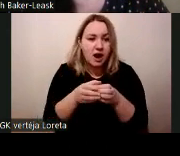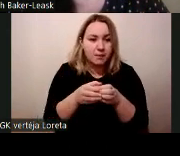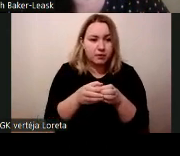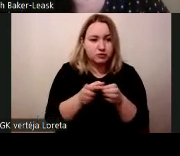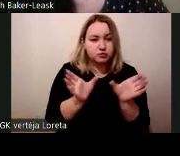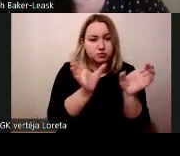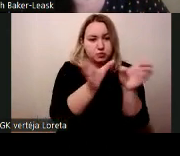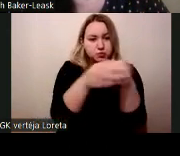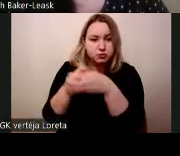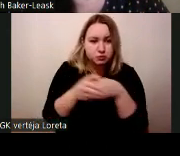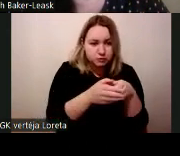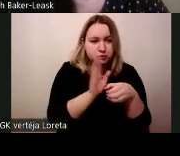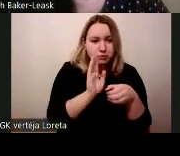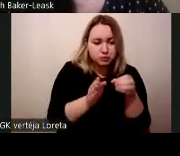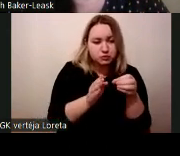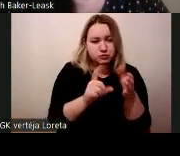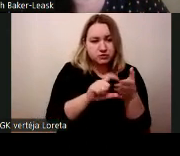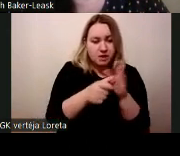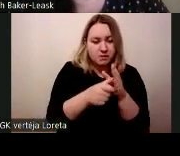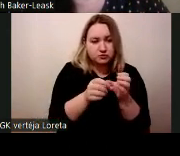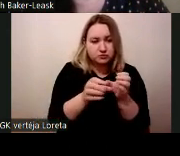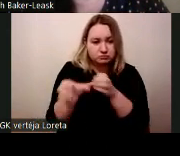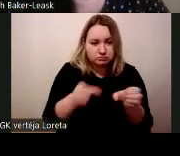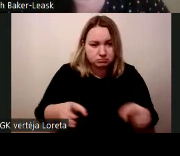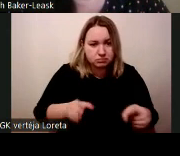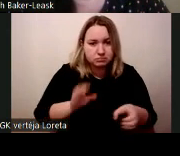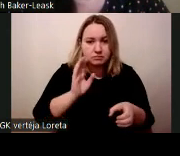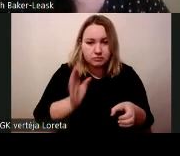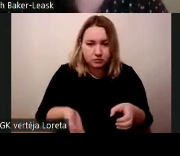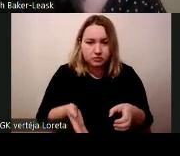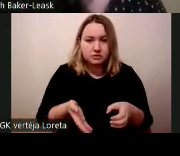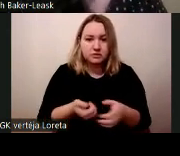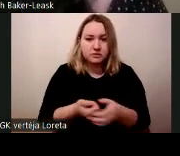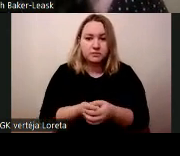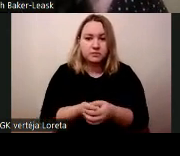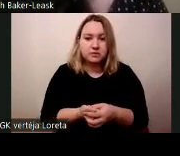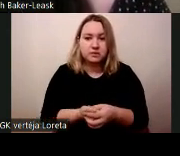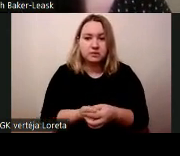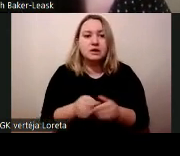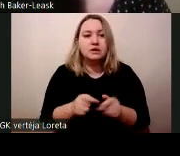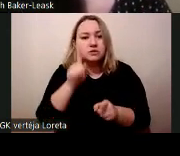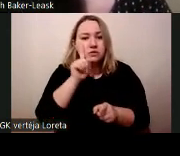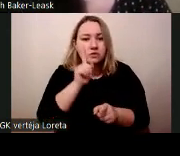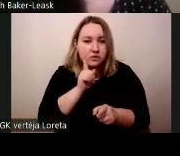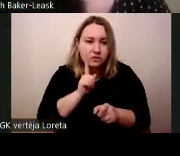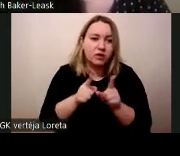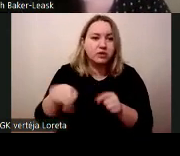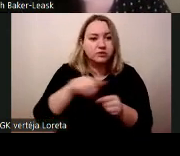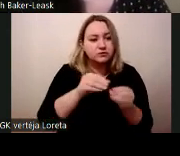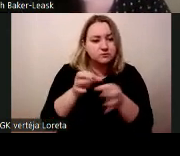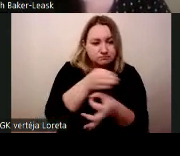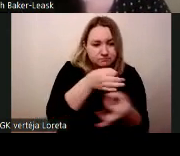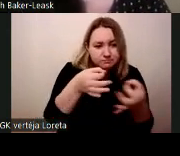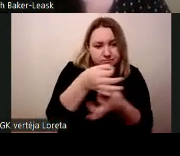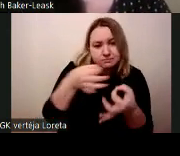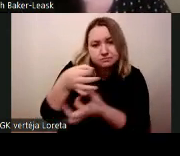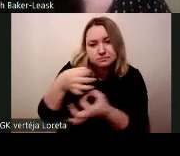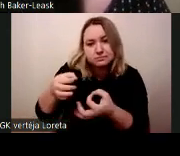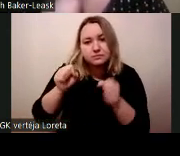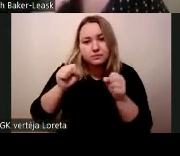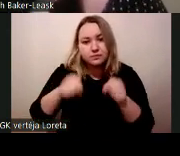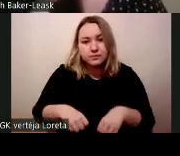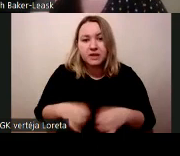3. Nes noriu teikti didesnę galimybę išgirsti daugiau balsų. Taigi šį